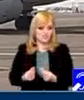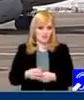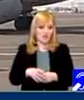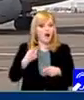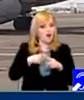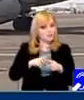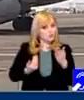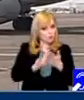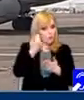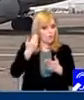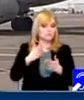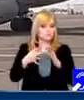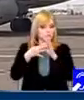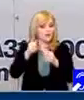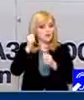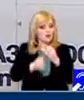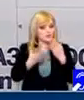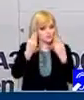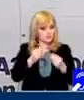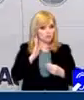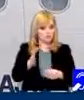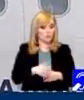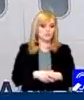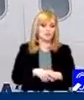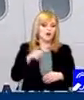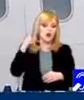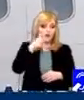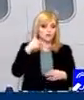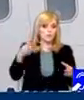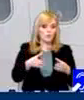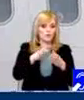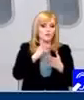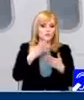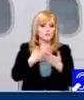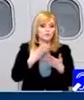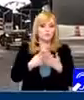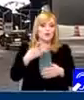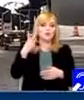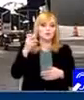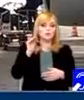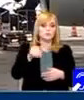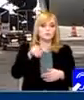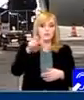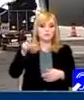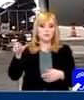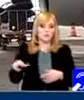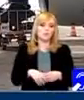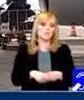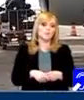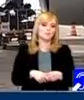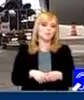În 2010, Lufthansa a început să opereze zborul Chișinău-München. Anul trecut, compania a avut aproximativ 200.000 de pasageri în